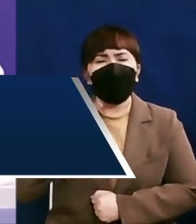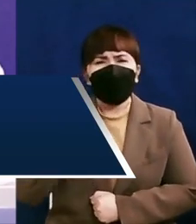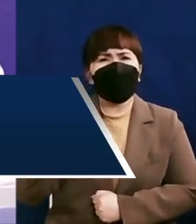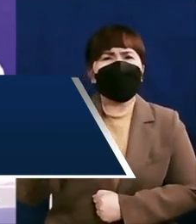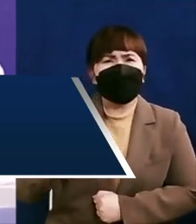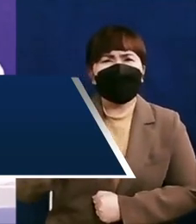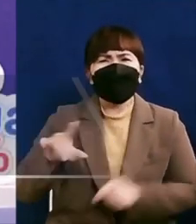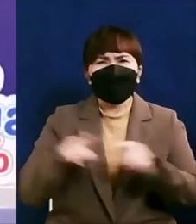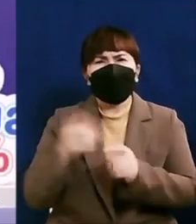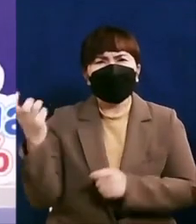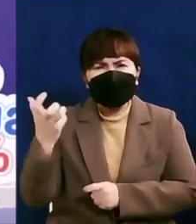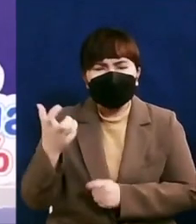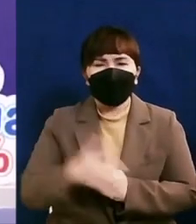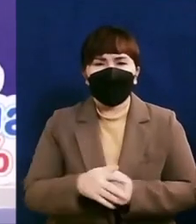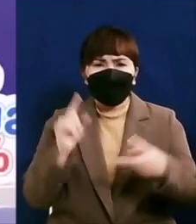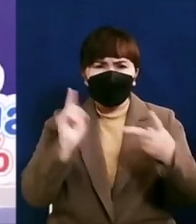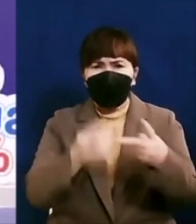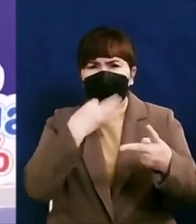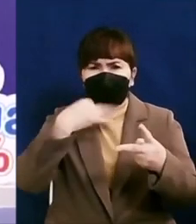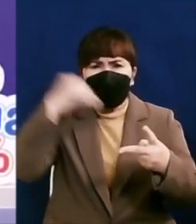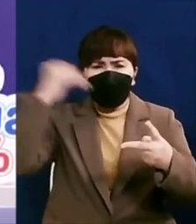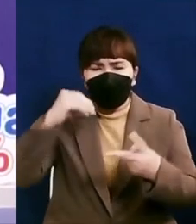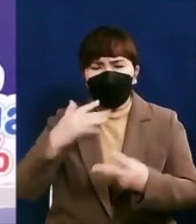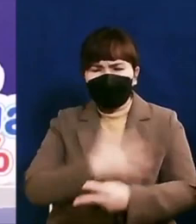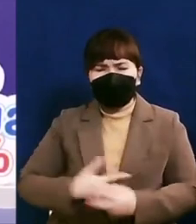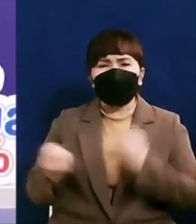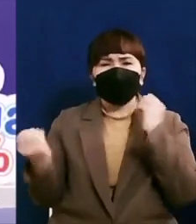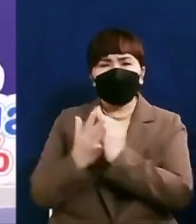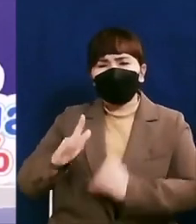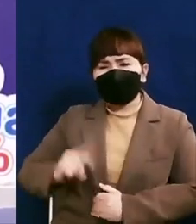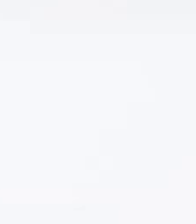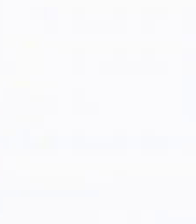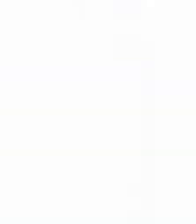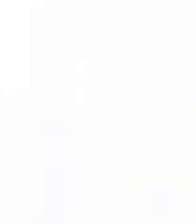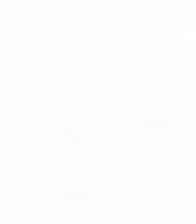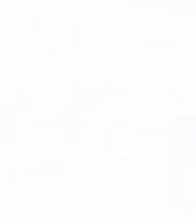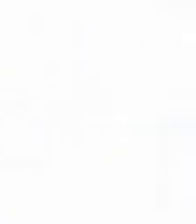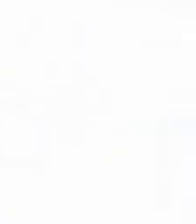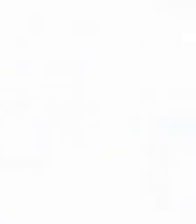ยาที่จะมีต่อท่าน3สามารถลดค่าใช้จ่ายของตัวท่านและก็ของประเทศชาติได้ครับ